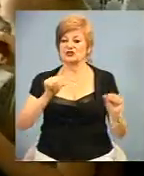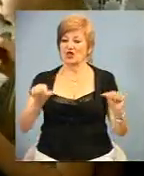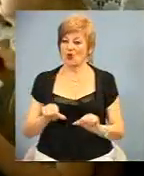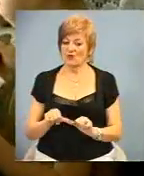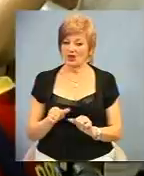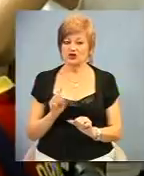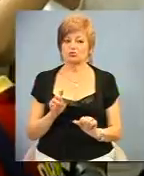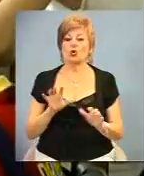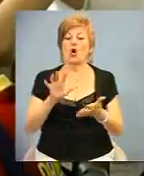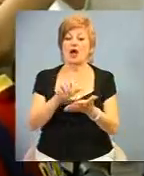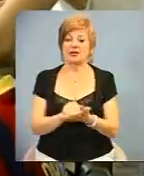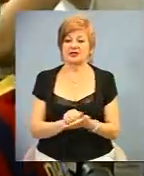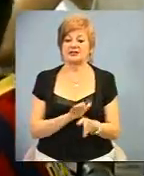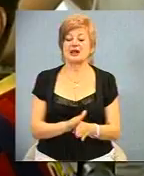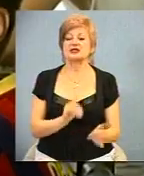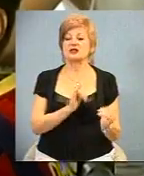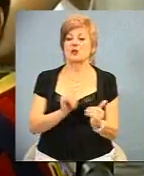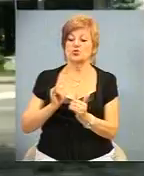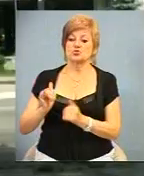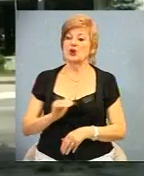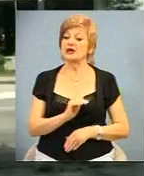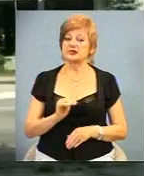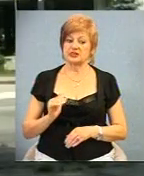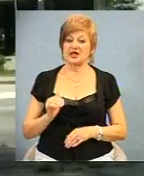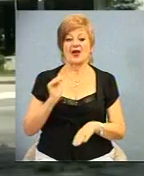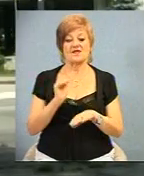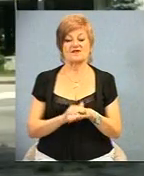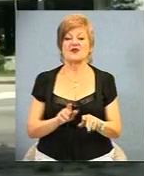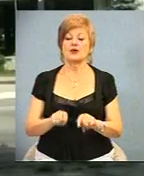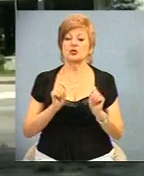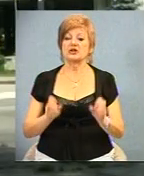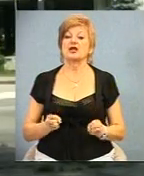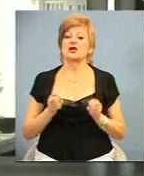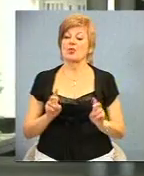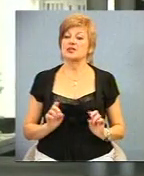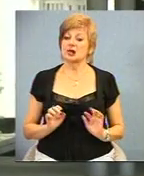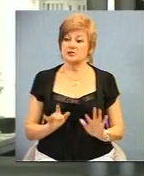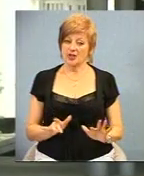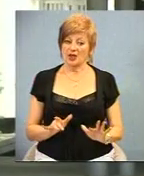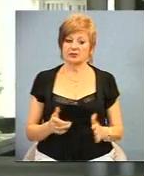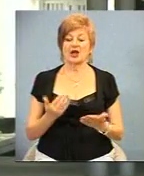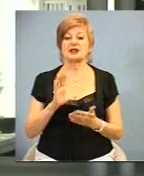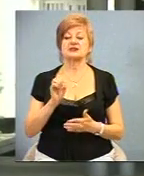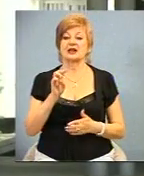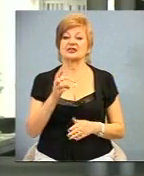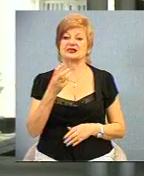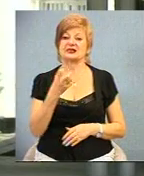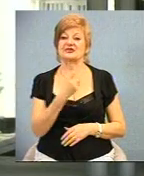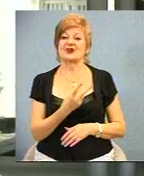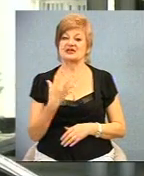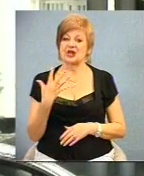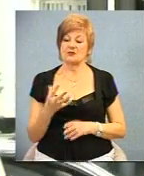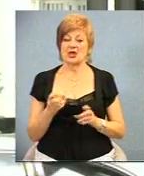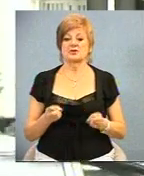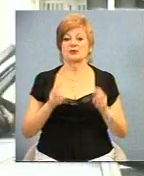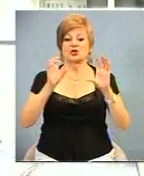котрий орендували для забезпечення всіх відпочивальників. За фактом відкрити кримінальне впровадження за ознаками статті 325